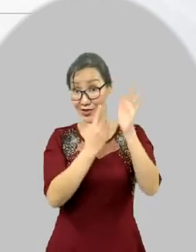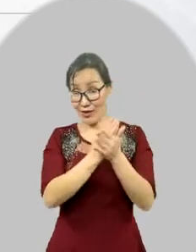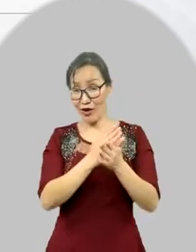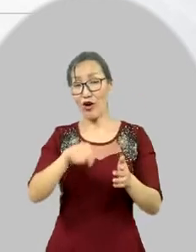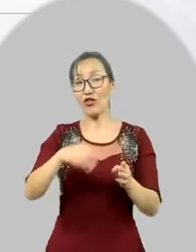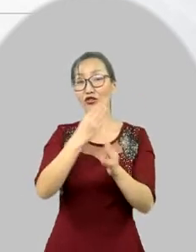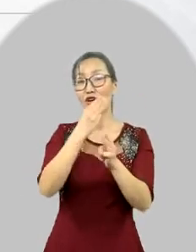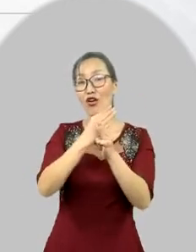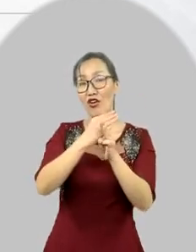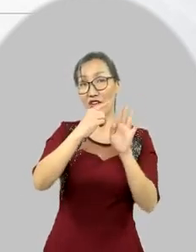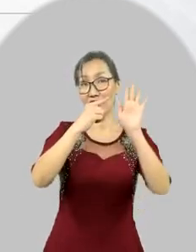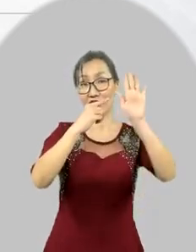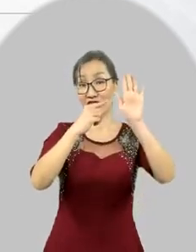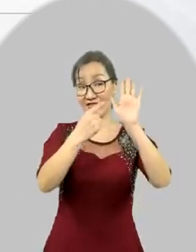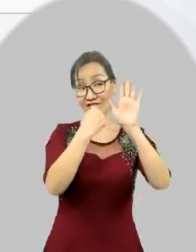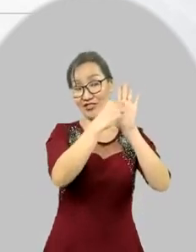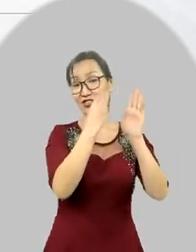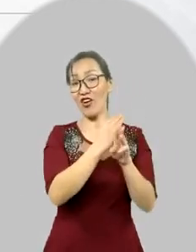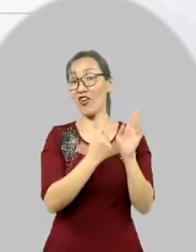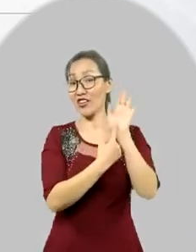тоогоор илэрхийлж бичье.